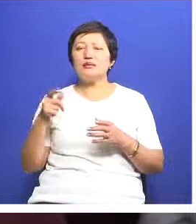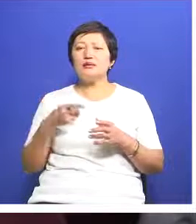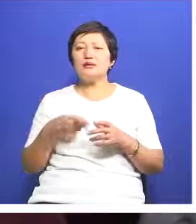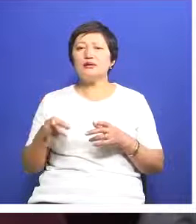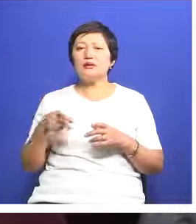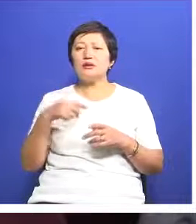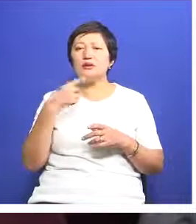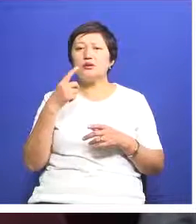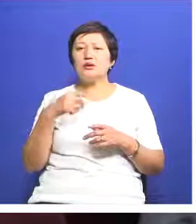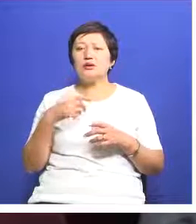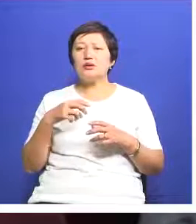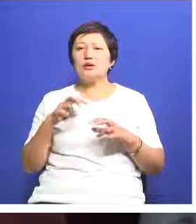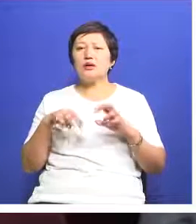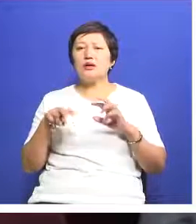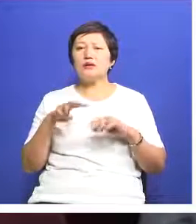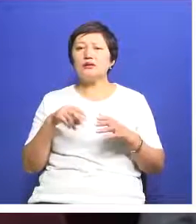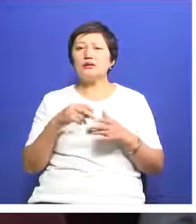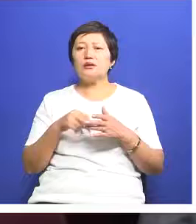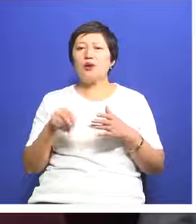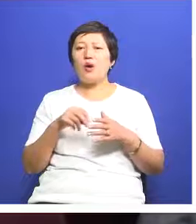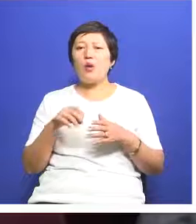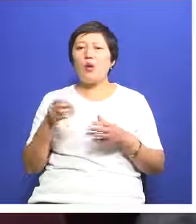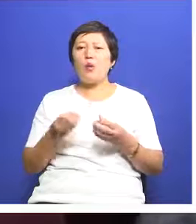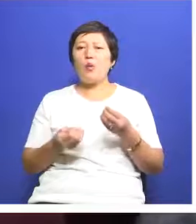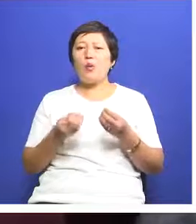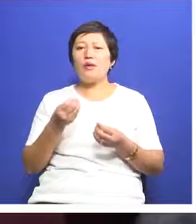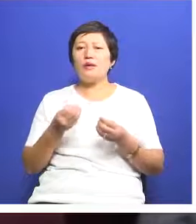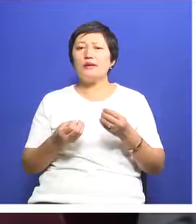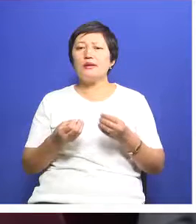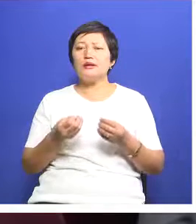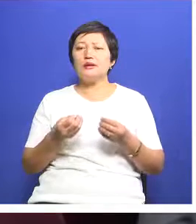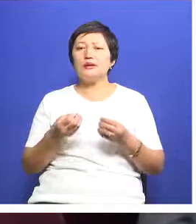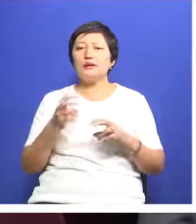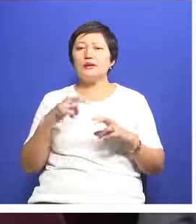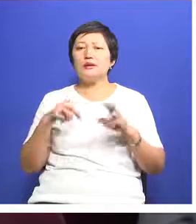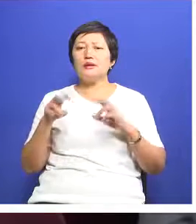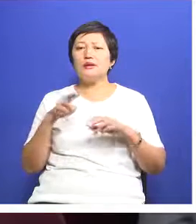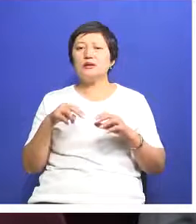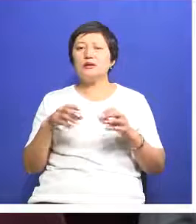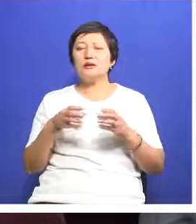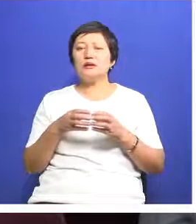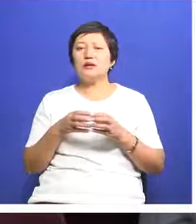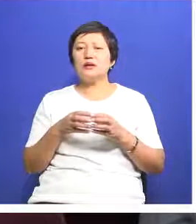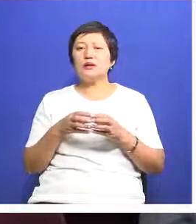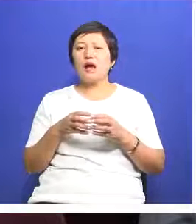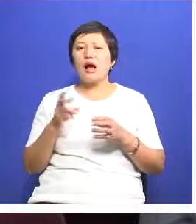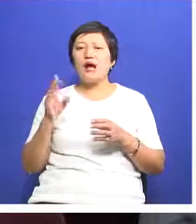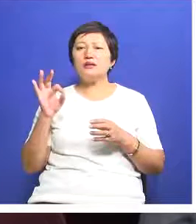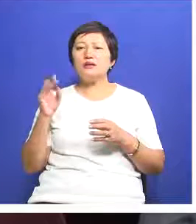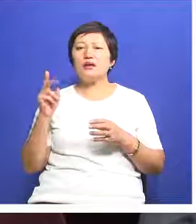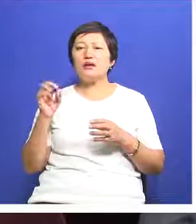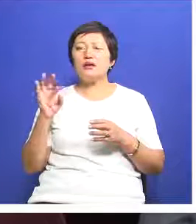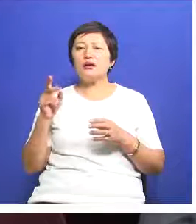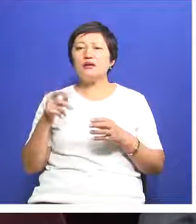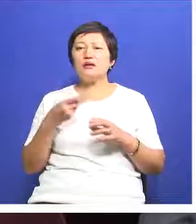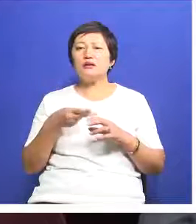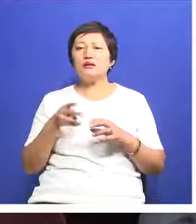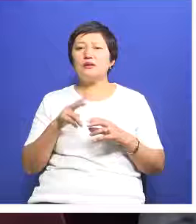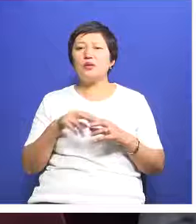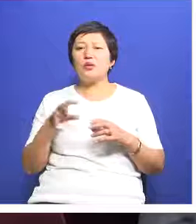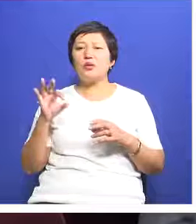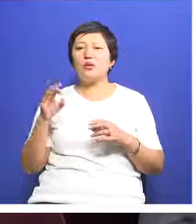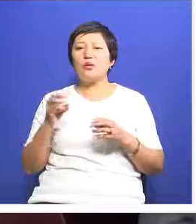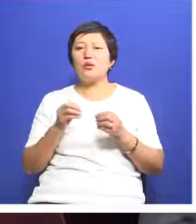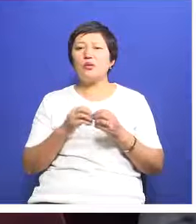тыңдайық. Жоқ, оның ақшасы қаралған жоқ. Жәндегі ойын алаңшасына ғана ақша қаралған. Жаңа сіз айтып отқан тротуар. Ойын алаңшасына қанша қаралған? Ойын